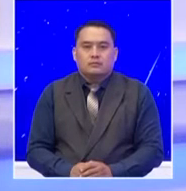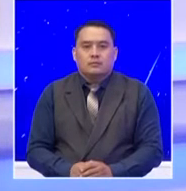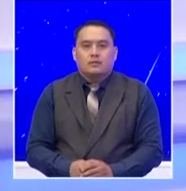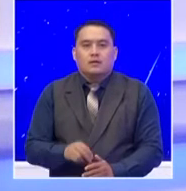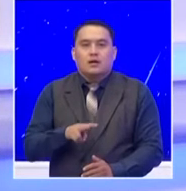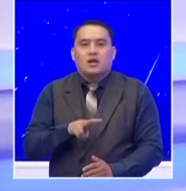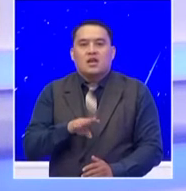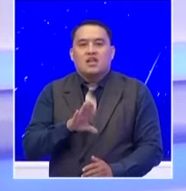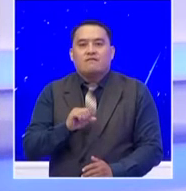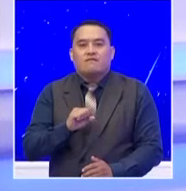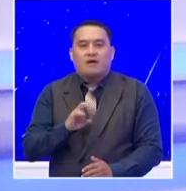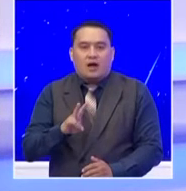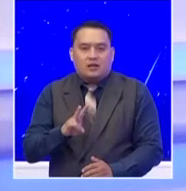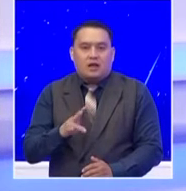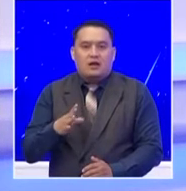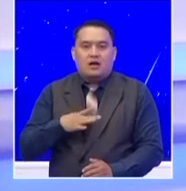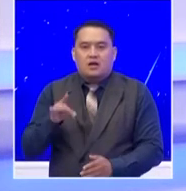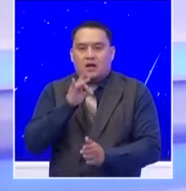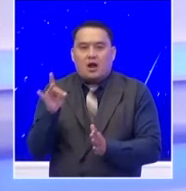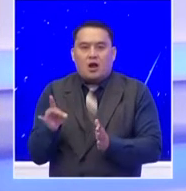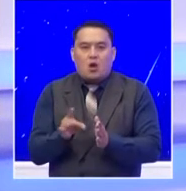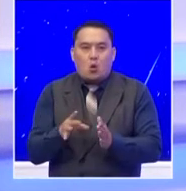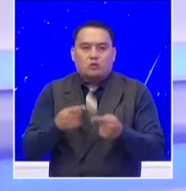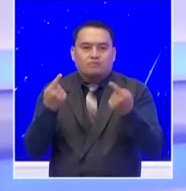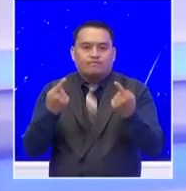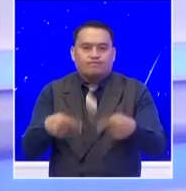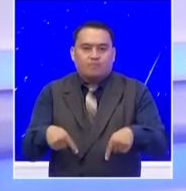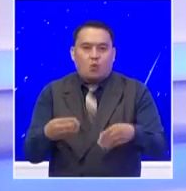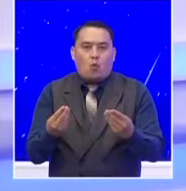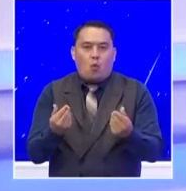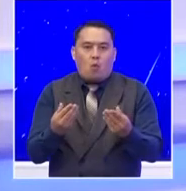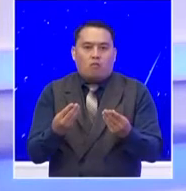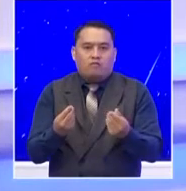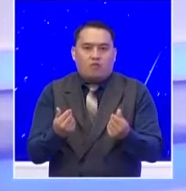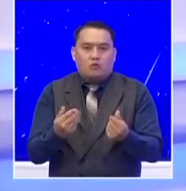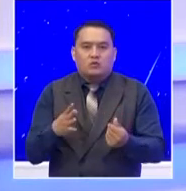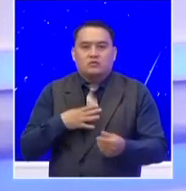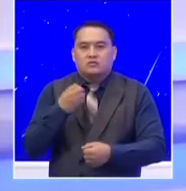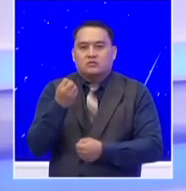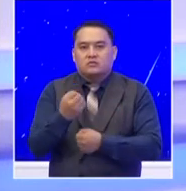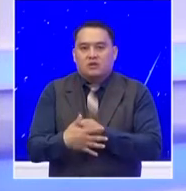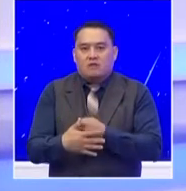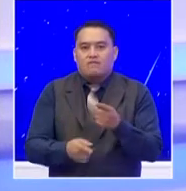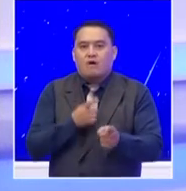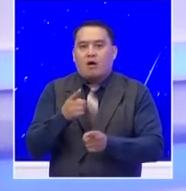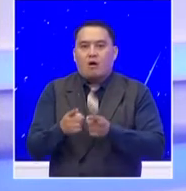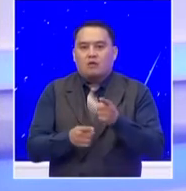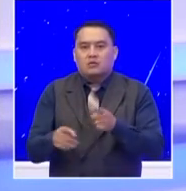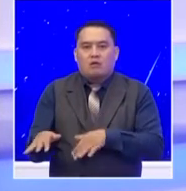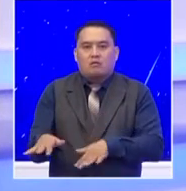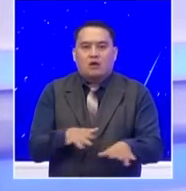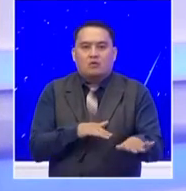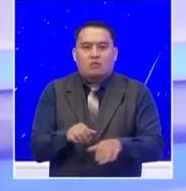Ситуация в Ливане накаляется. После рекордного падения на рынке валютного курса ливанского фунта в центре Бейрута возобновились акции